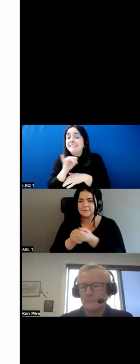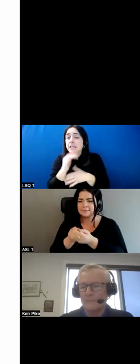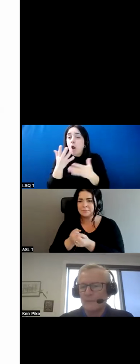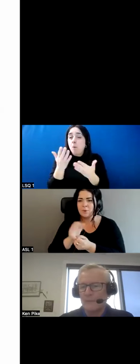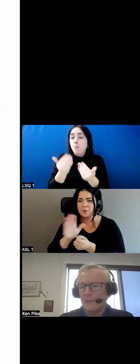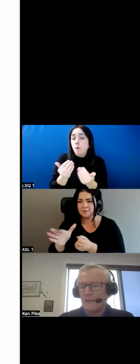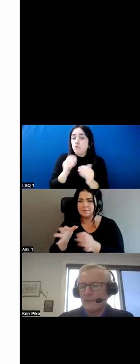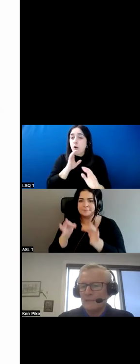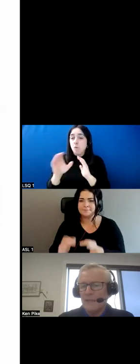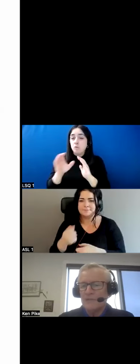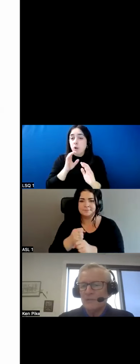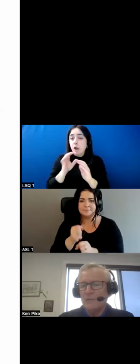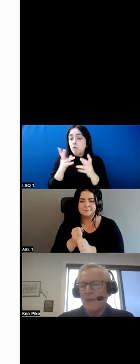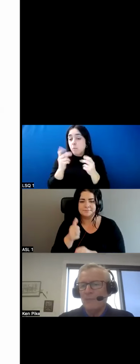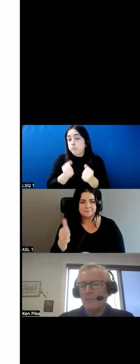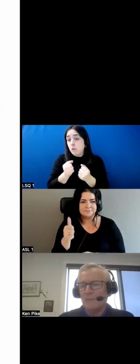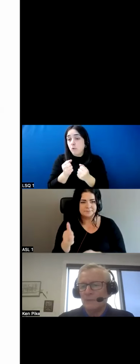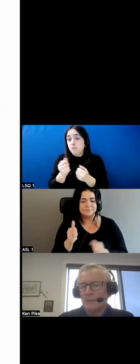de décision.